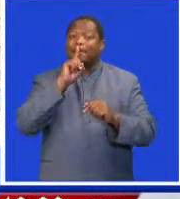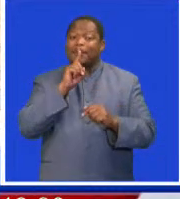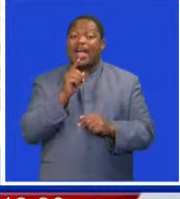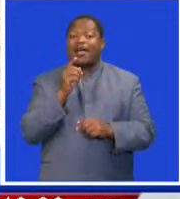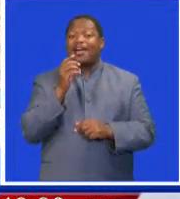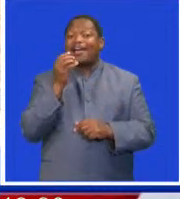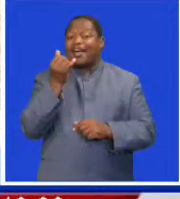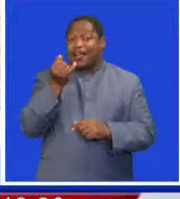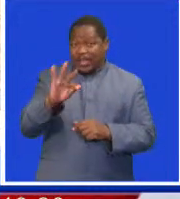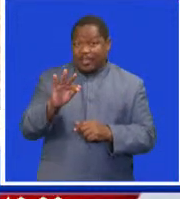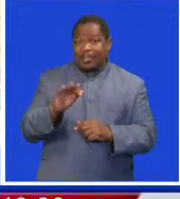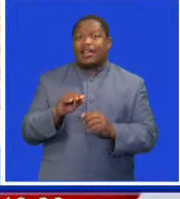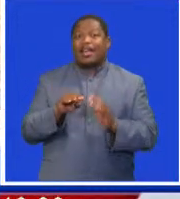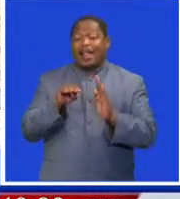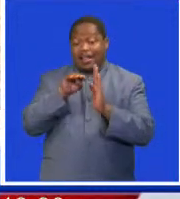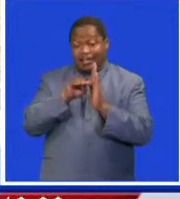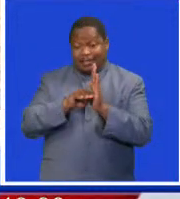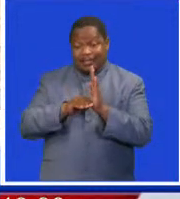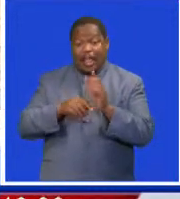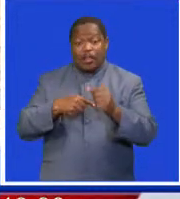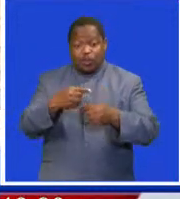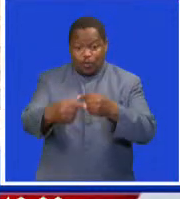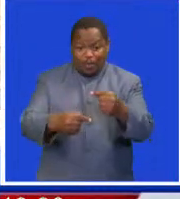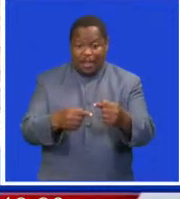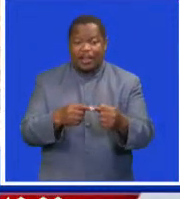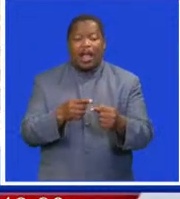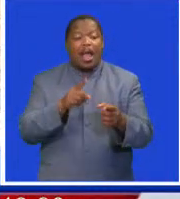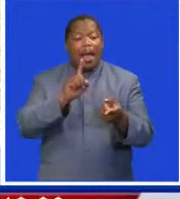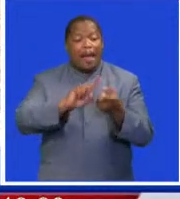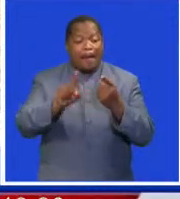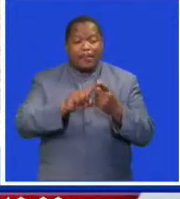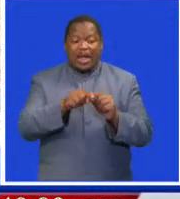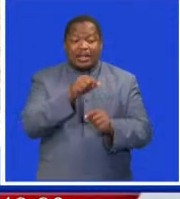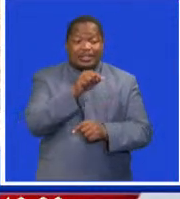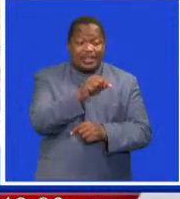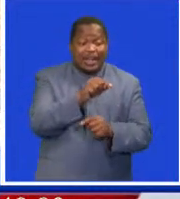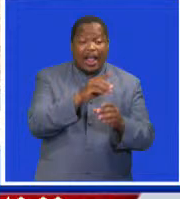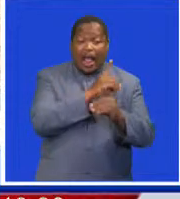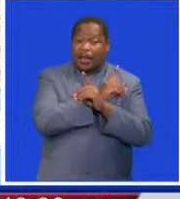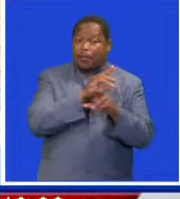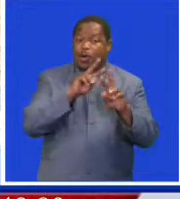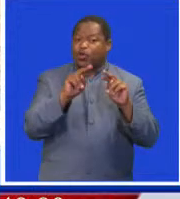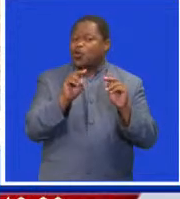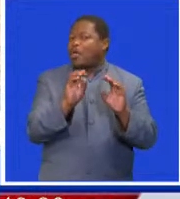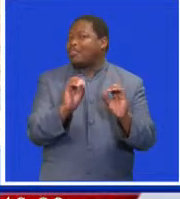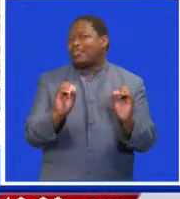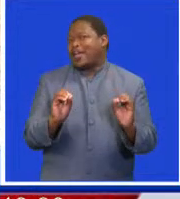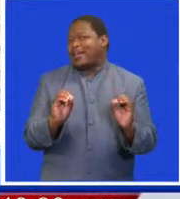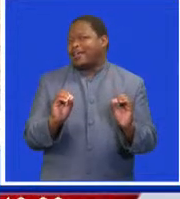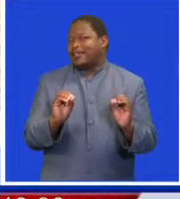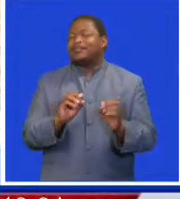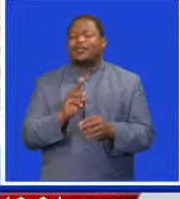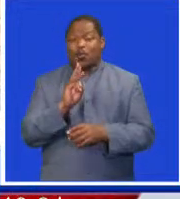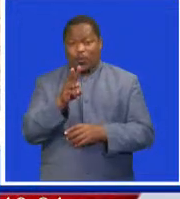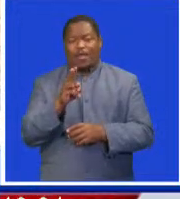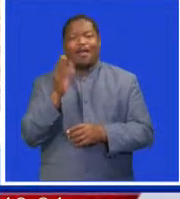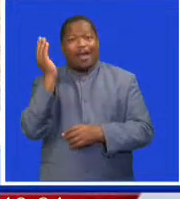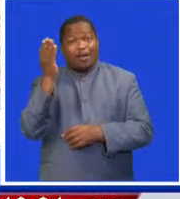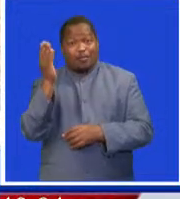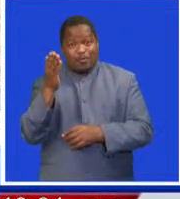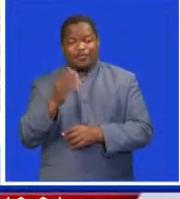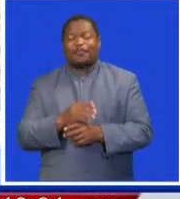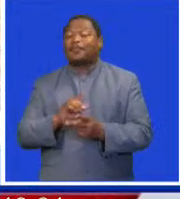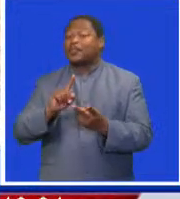ibhola eSwatini sabe sesisewelela ngesheya ke even laseNgilandi lapho khona licembu leAston Villa kungathi leyivika ke